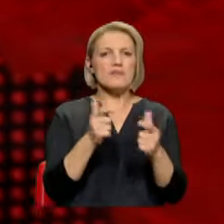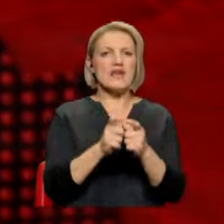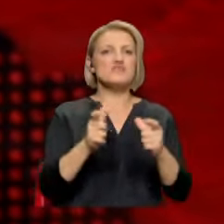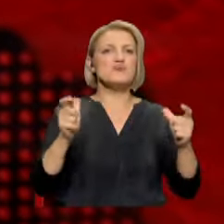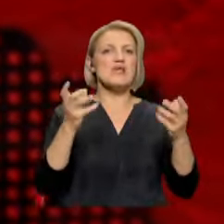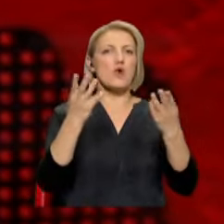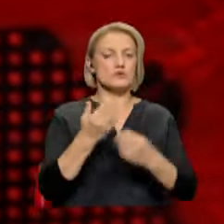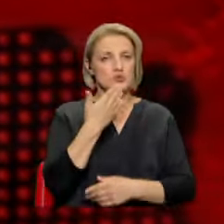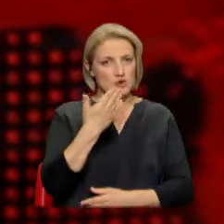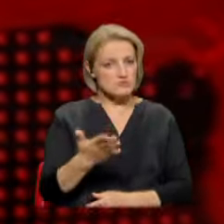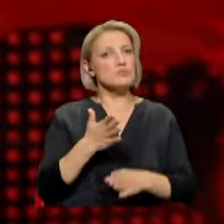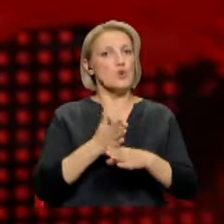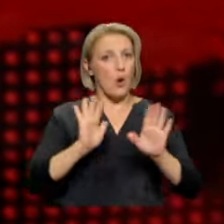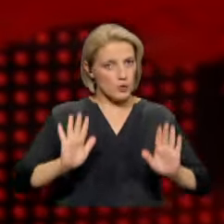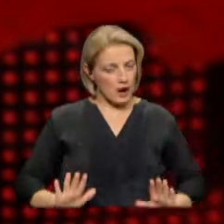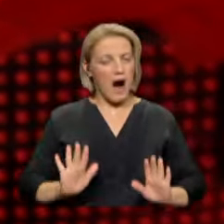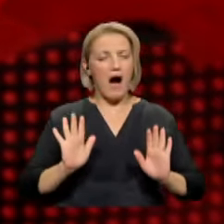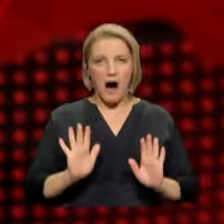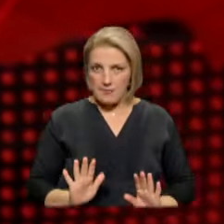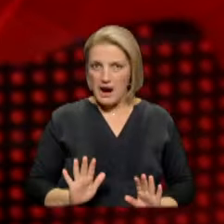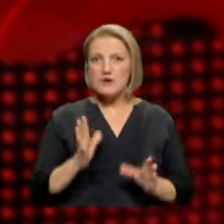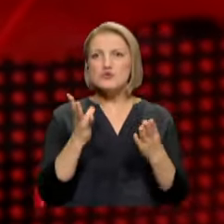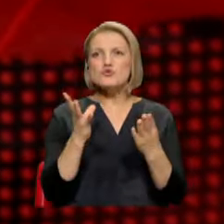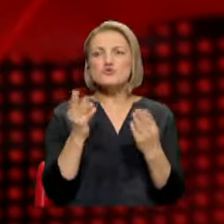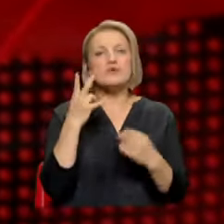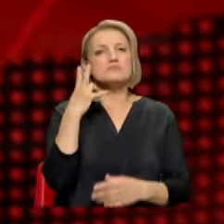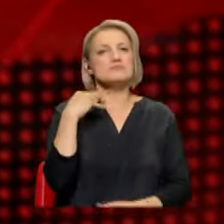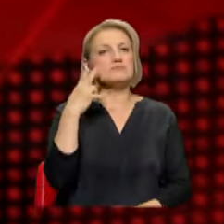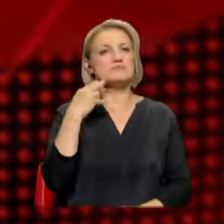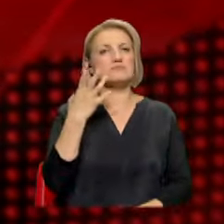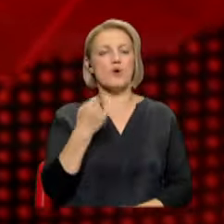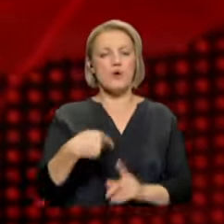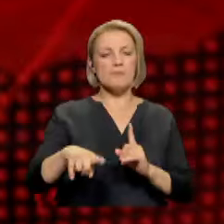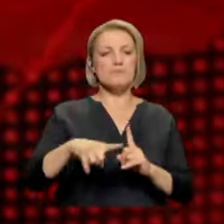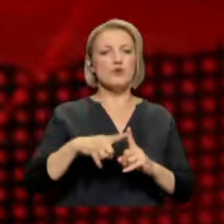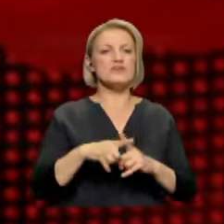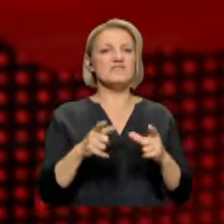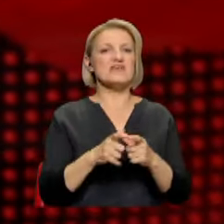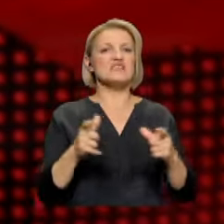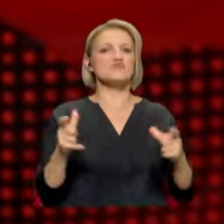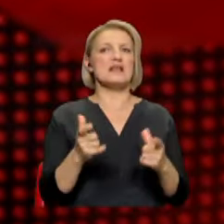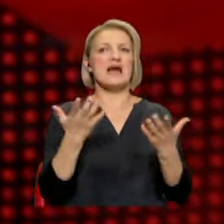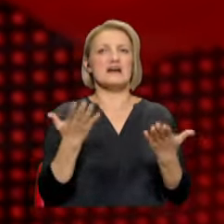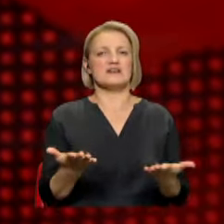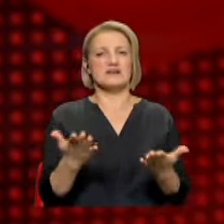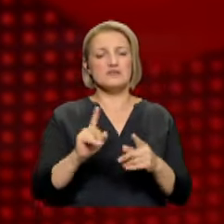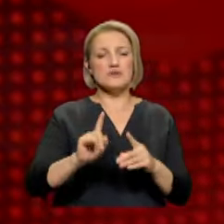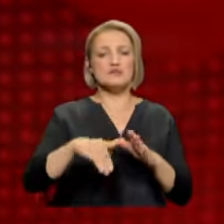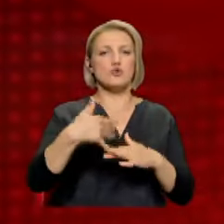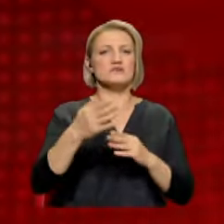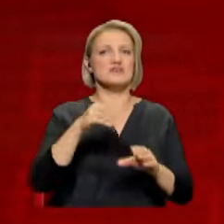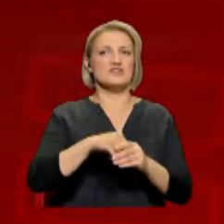olduğunu söylemiştim. Doğru. Ama çok naif davranarak olumlu gelişmeler demiştim bundan sonrası